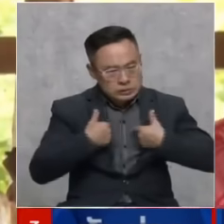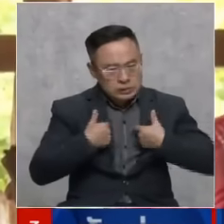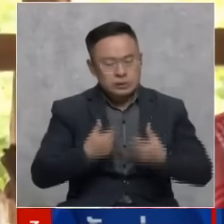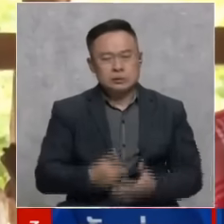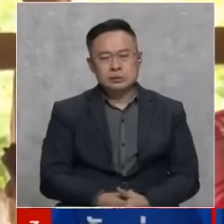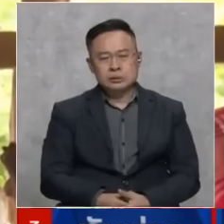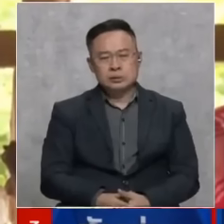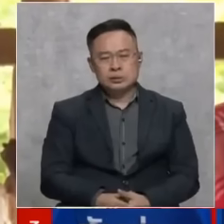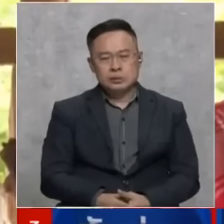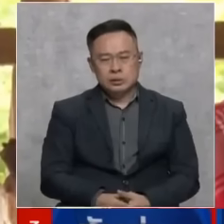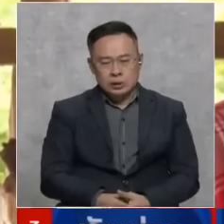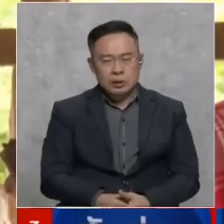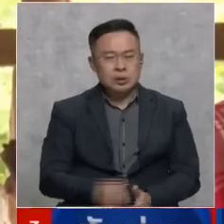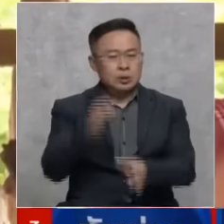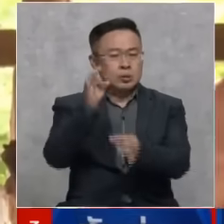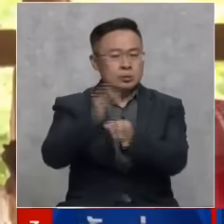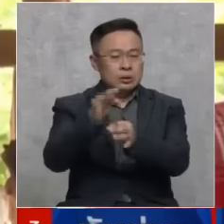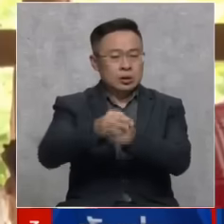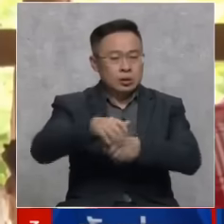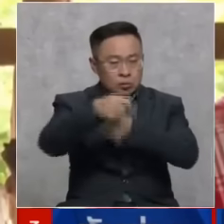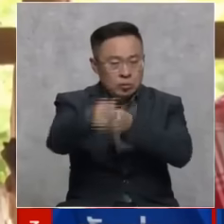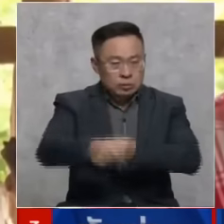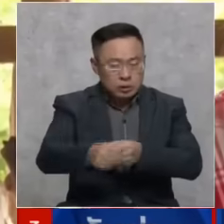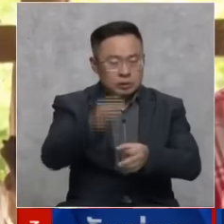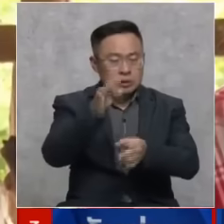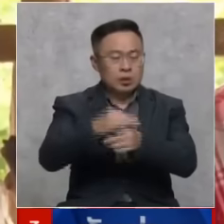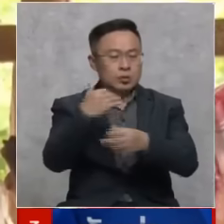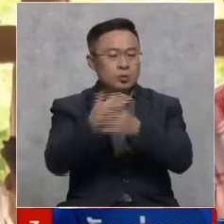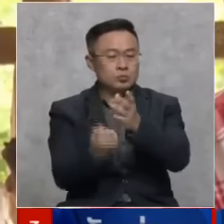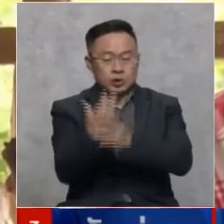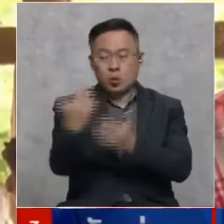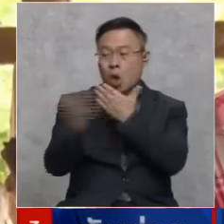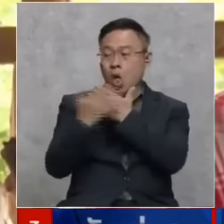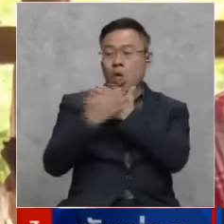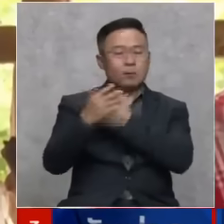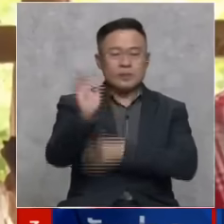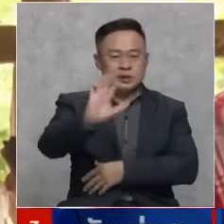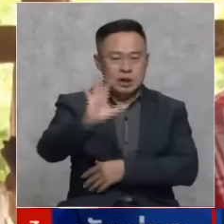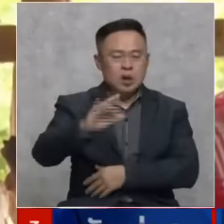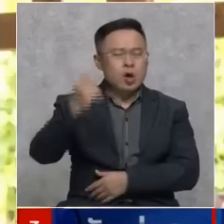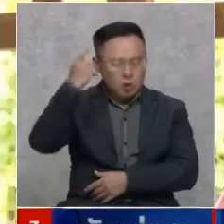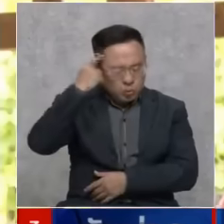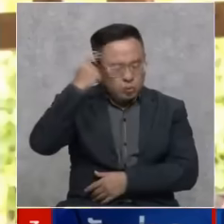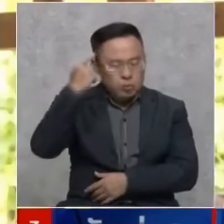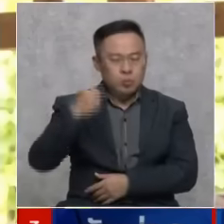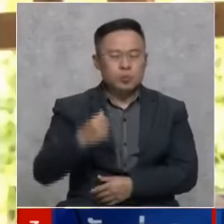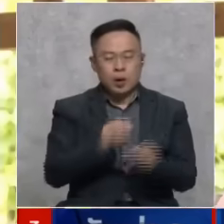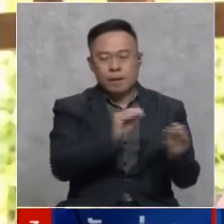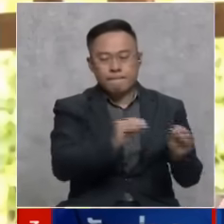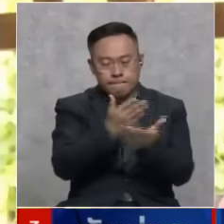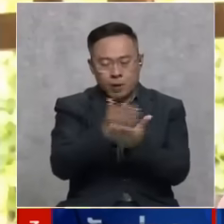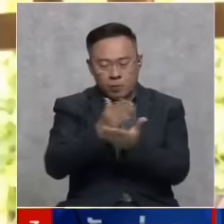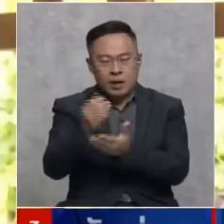สินนี่แหละเขาไม่ได้ว่าอะไรนะแต่มันหนักใจเราหาไม่ได้หาเป็นก้อนไม่ได้ห